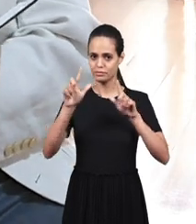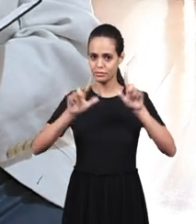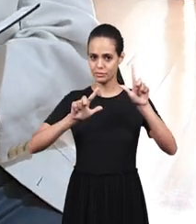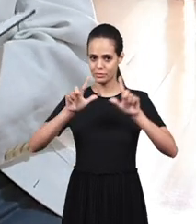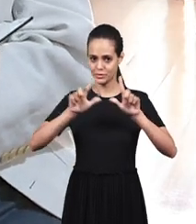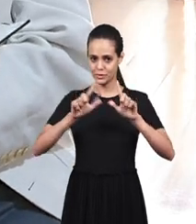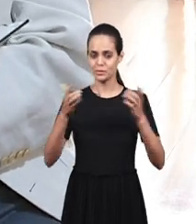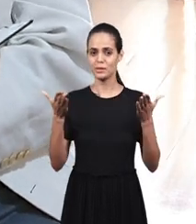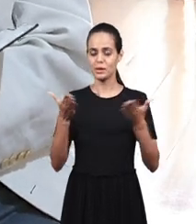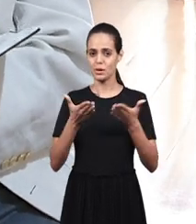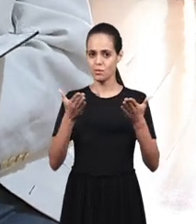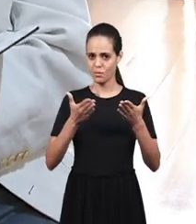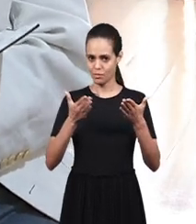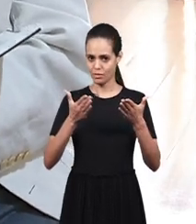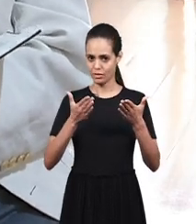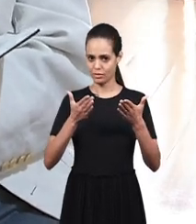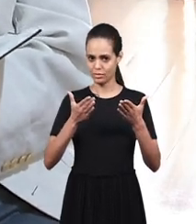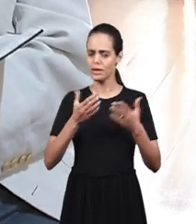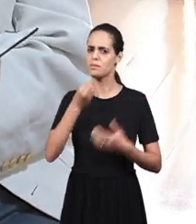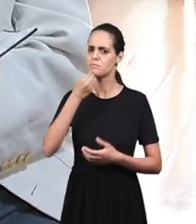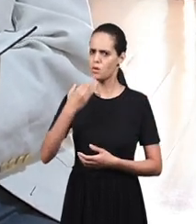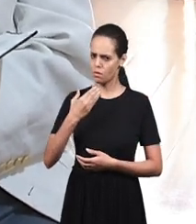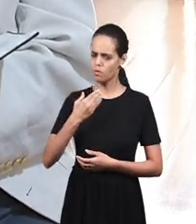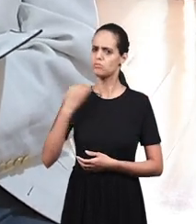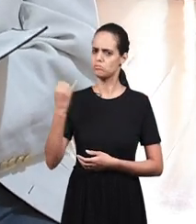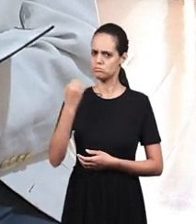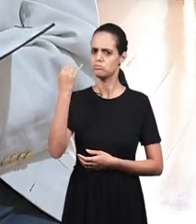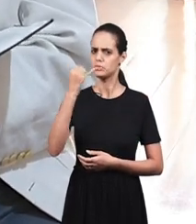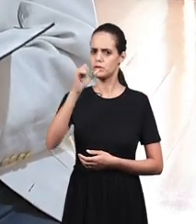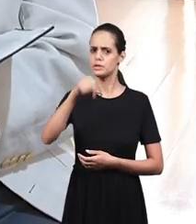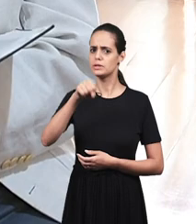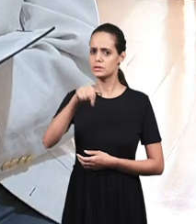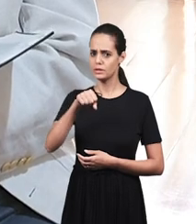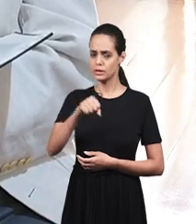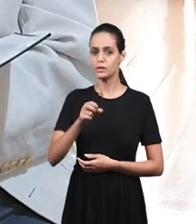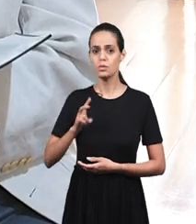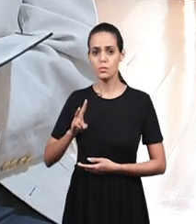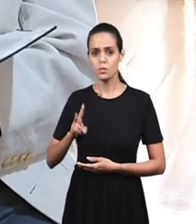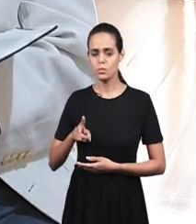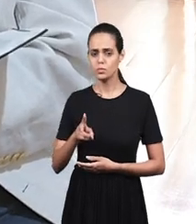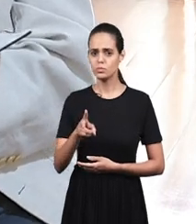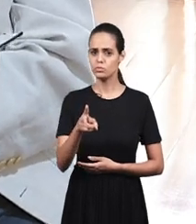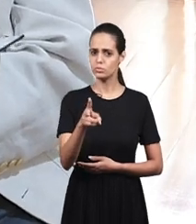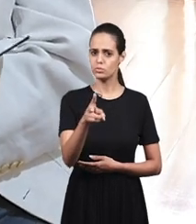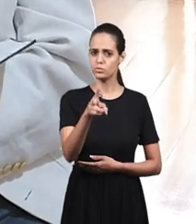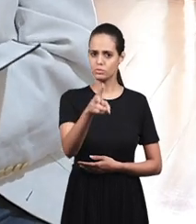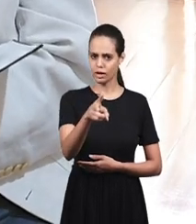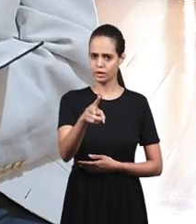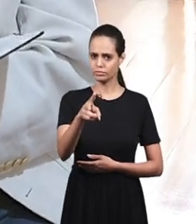tous les spectateurs, ceux qui nous regardent maintenant dans cette programmation, que